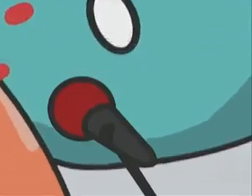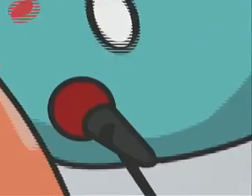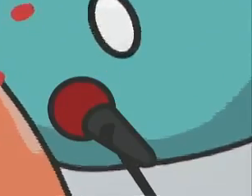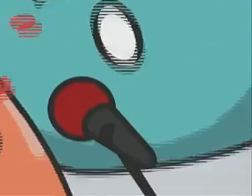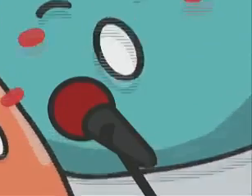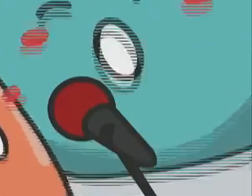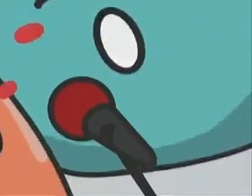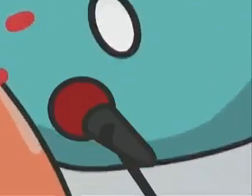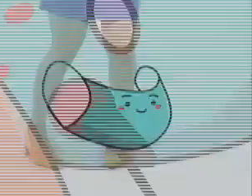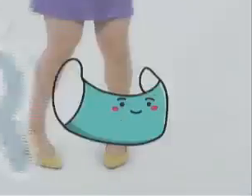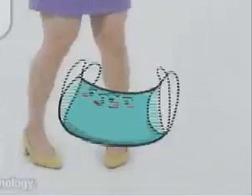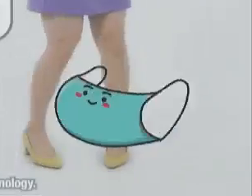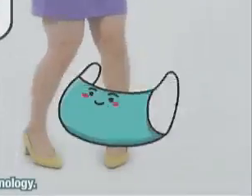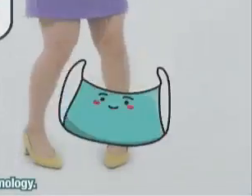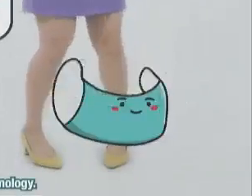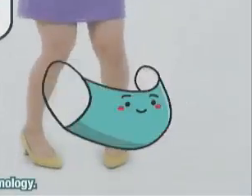sejati.